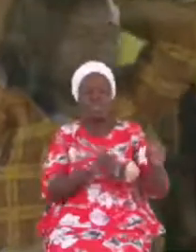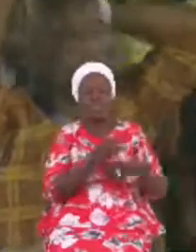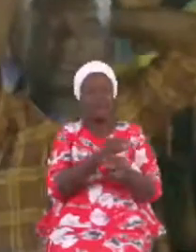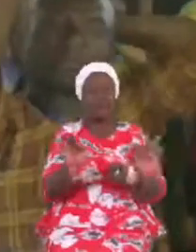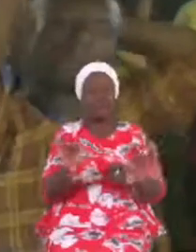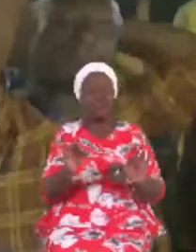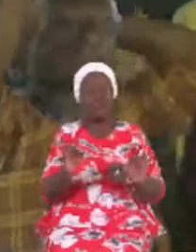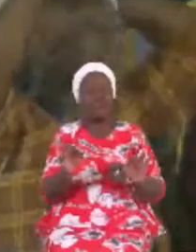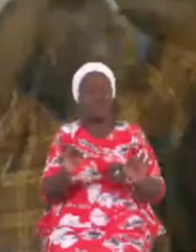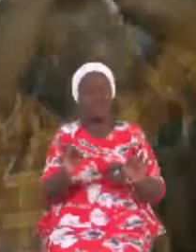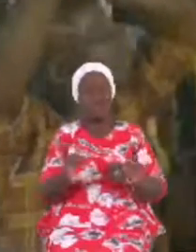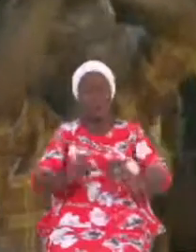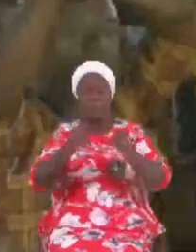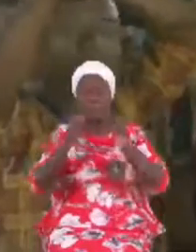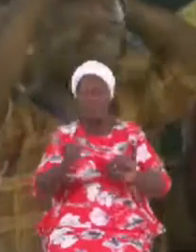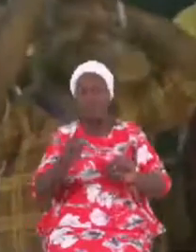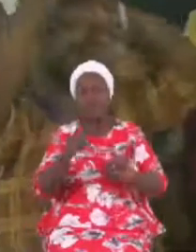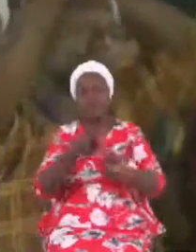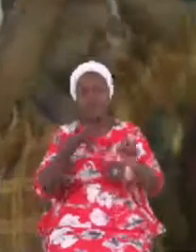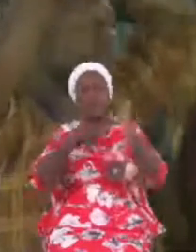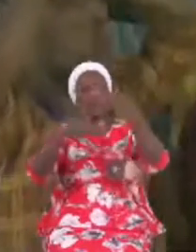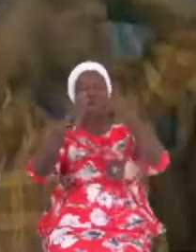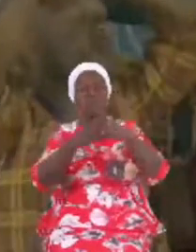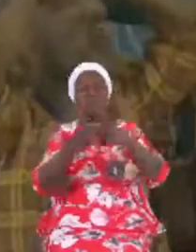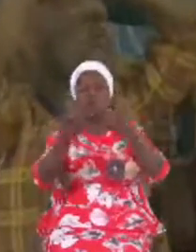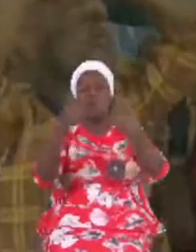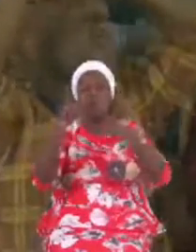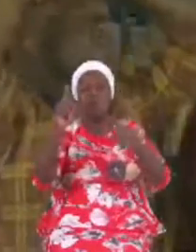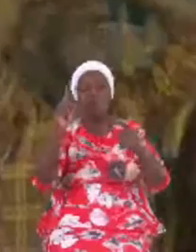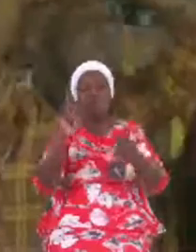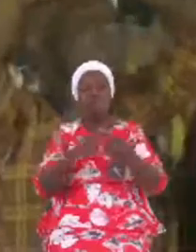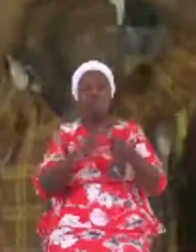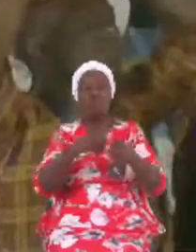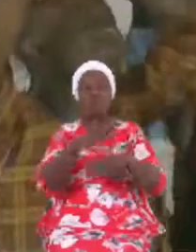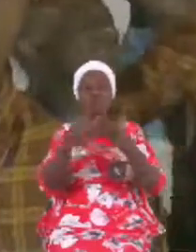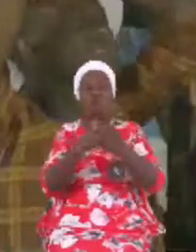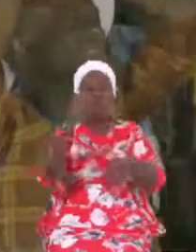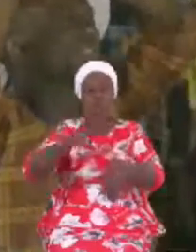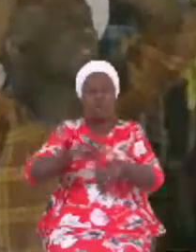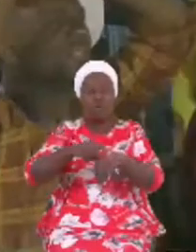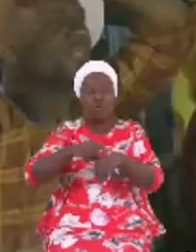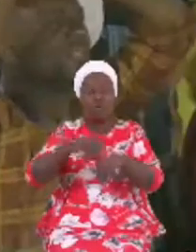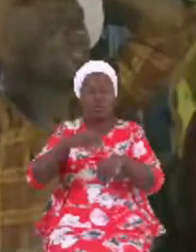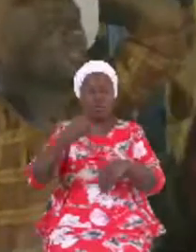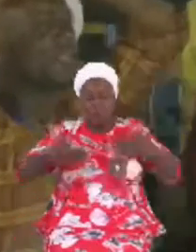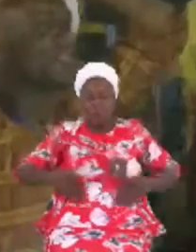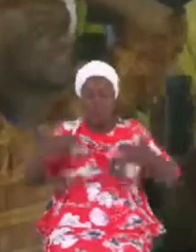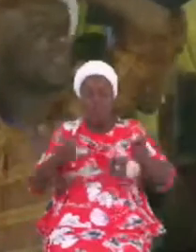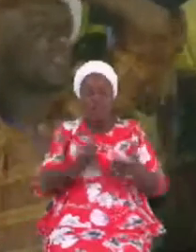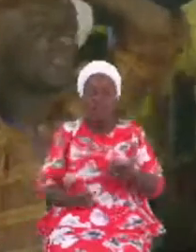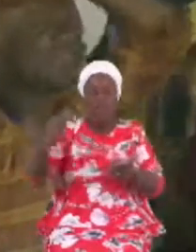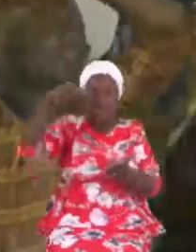franchi. La puissance du ciel descend sur toutes les parts de ton corps.